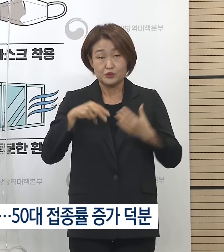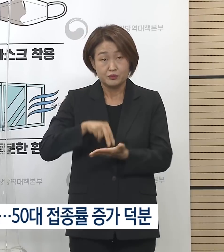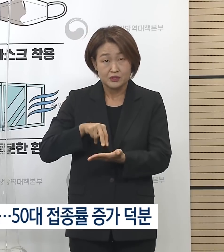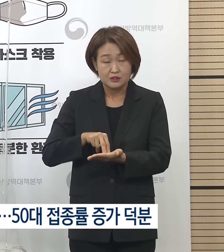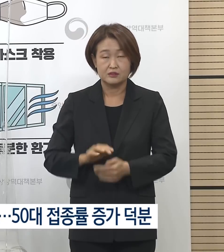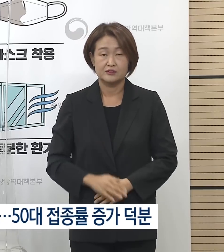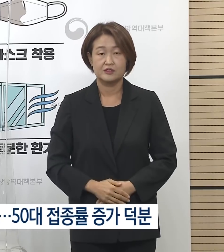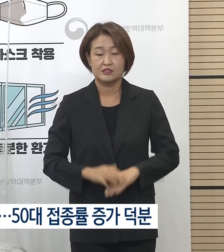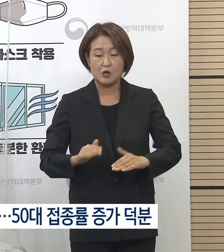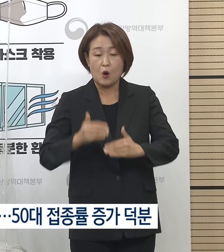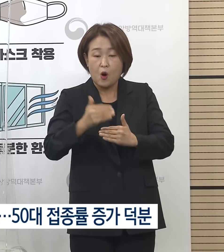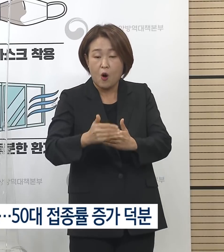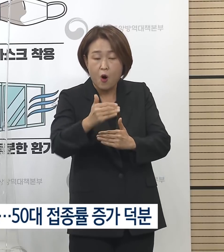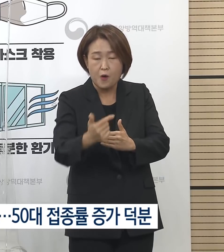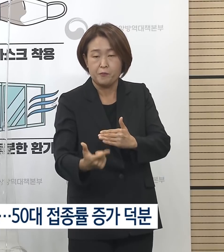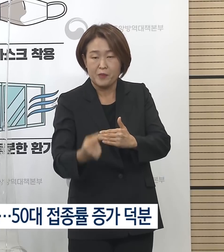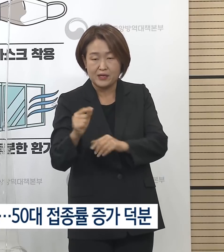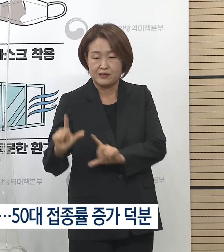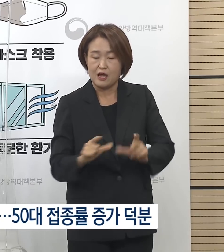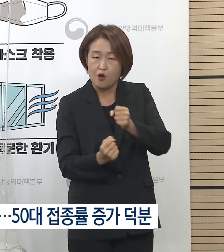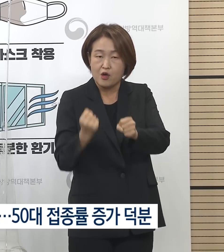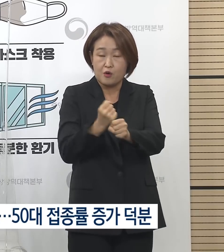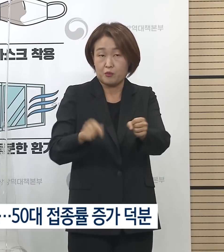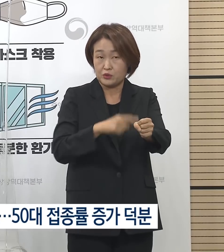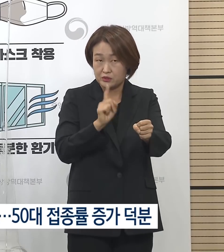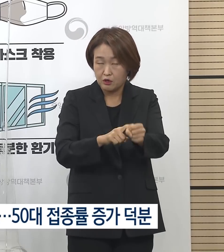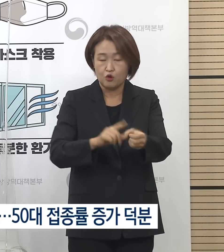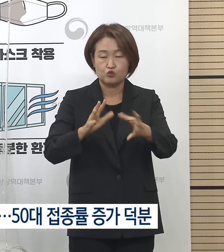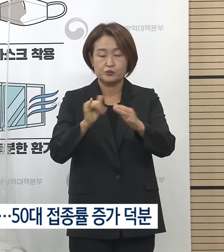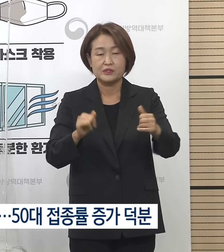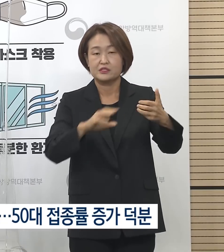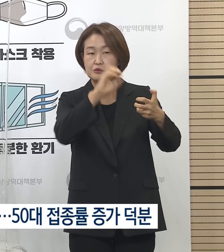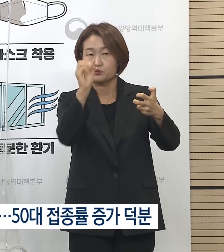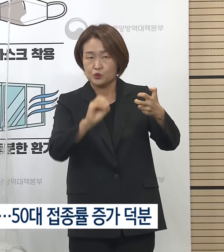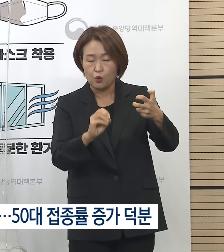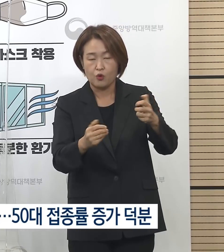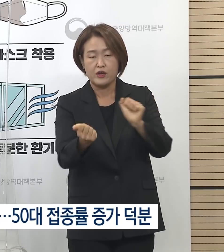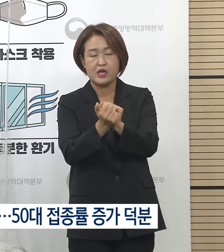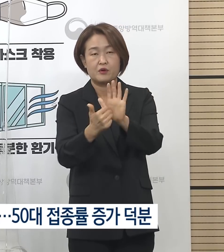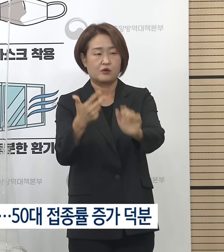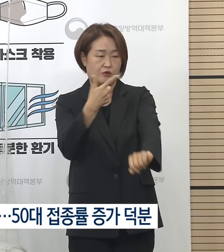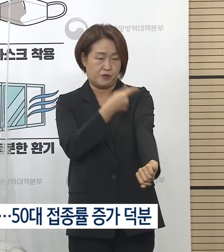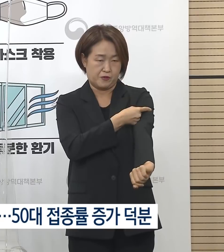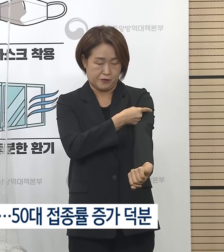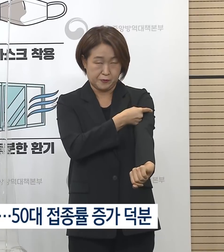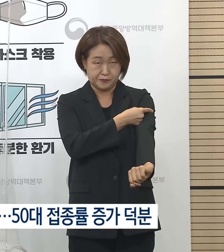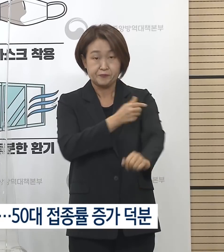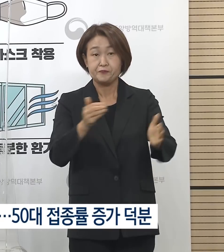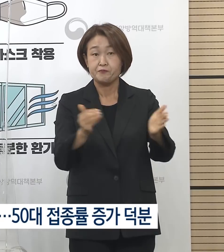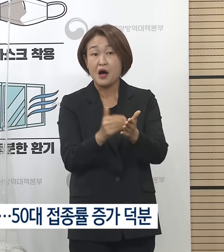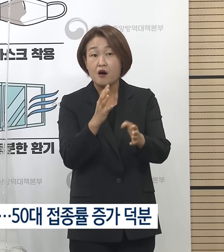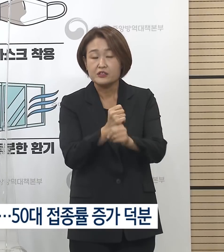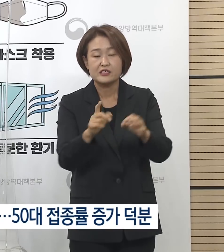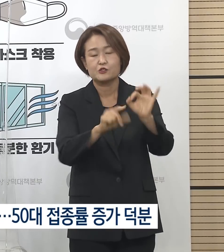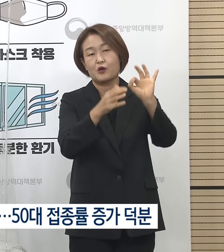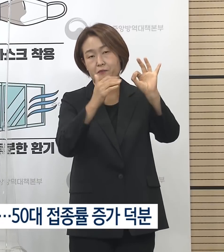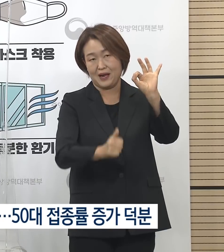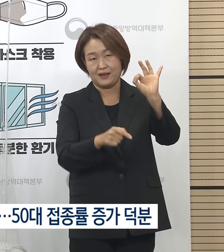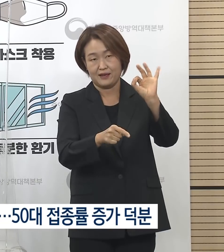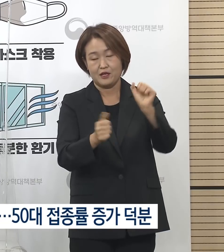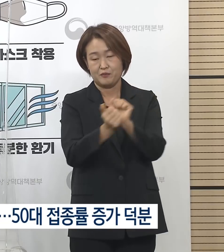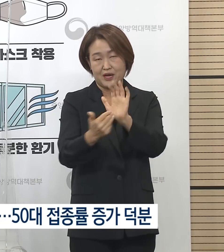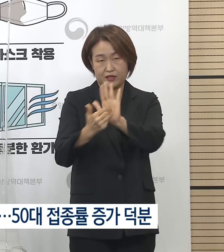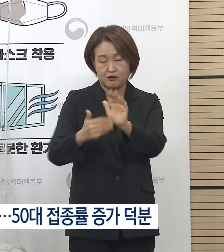중앙방역대책본부는 단계적 일상 회복을 위해서는 전국민 70% 이상의 예방접종을 완료하는 10월 말까지